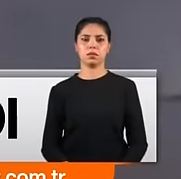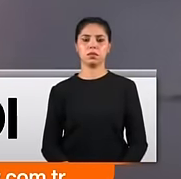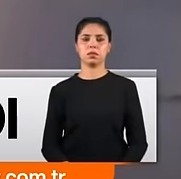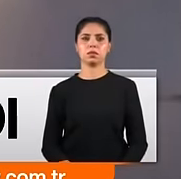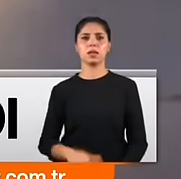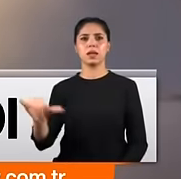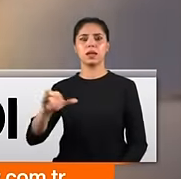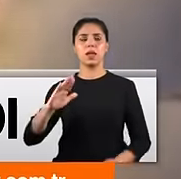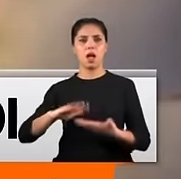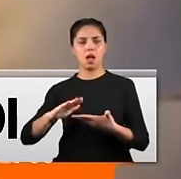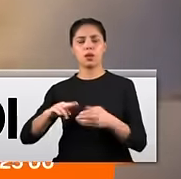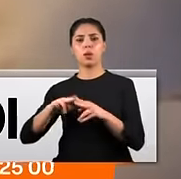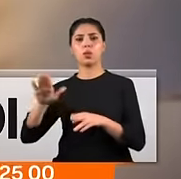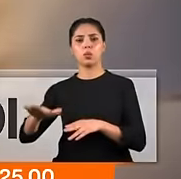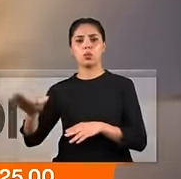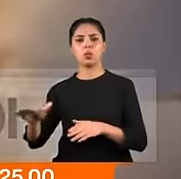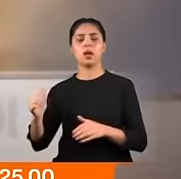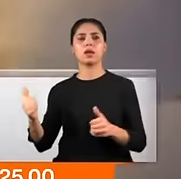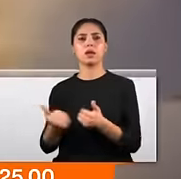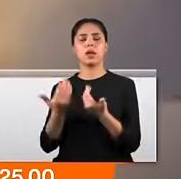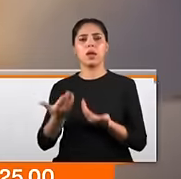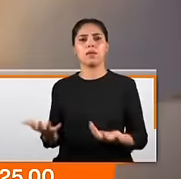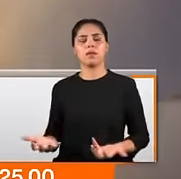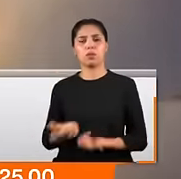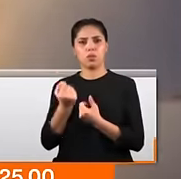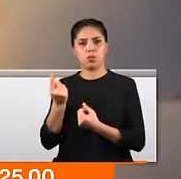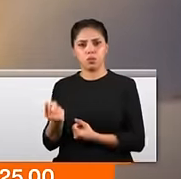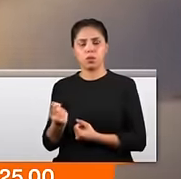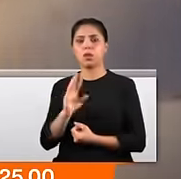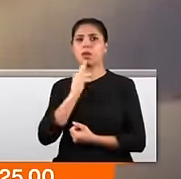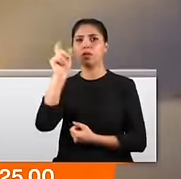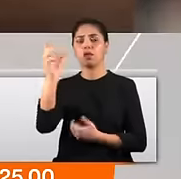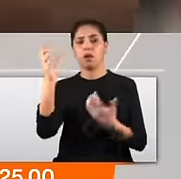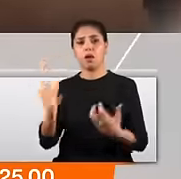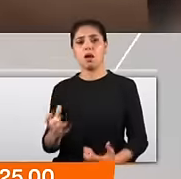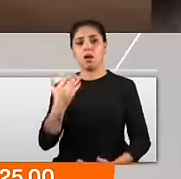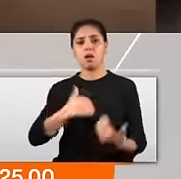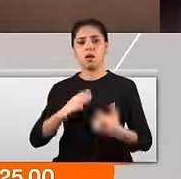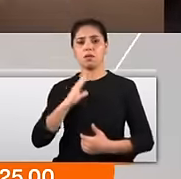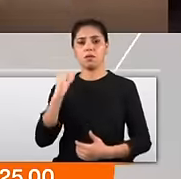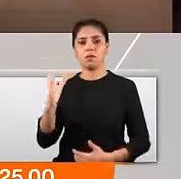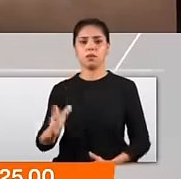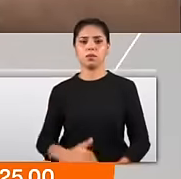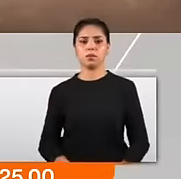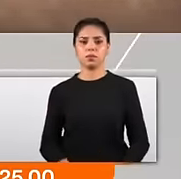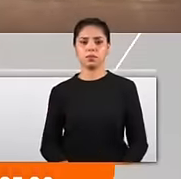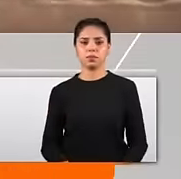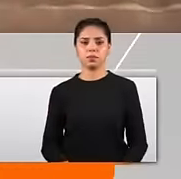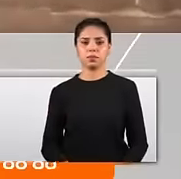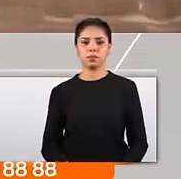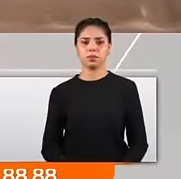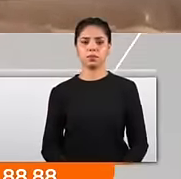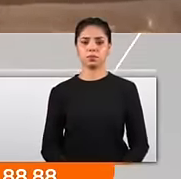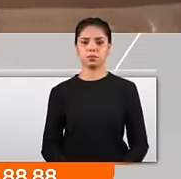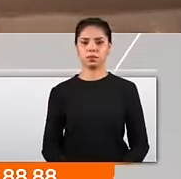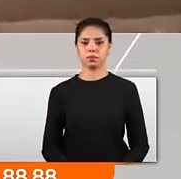Yanındaki arkadaşı ve kuzenleri kazadan hafif yaralı olarak kurtuldu. Genç kadınsa ağır yaralandı. Çok kötü durumdaydı. Nazan Nazan diye bağırdım.